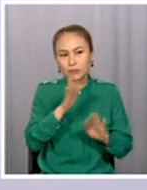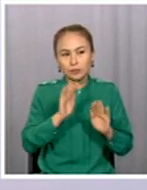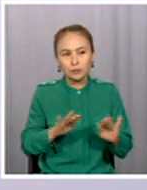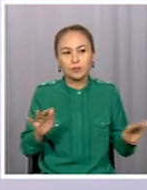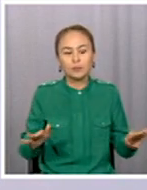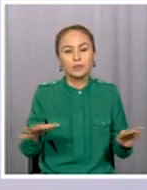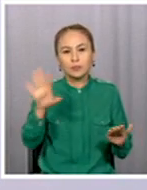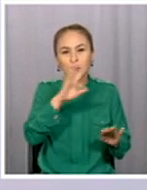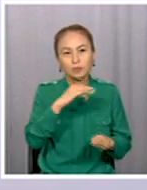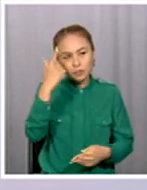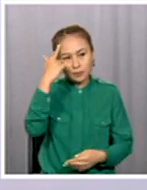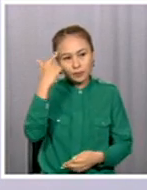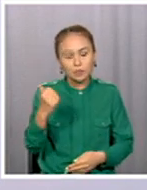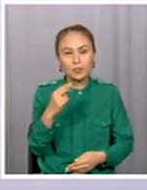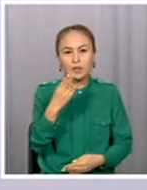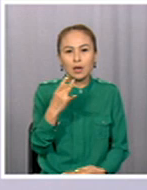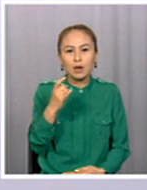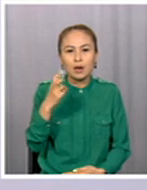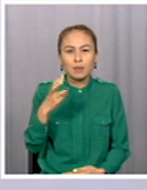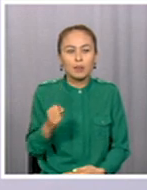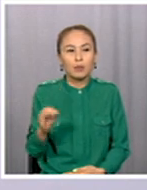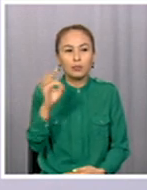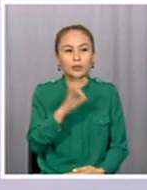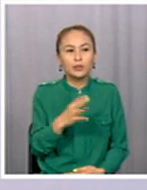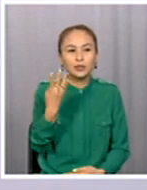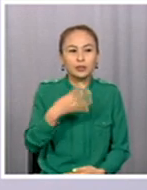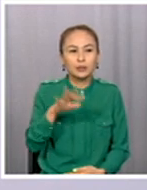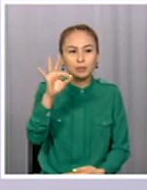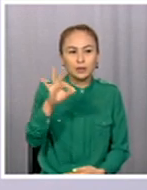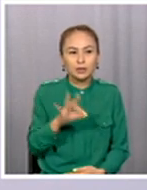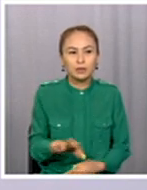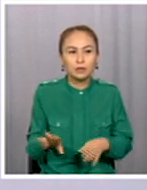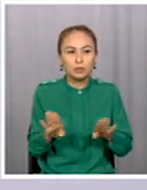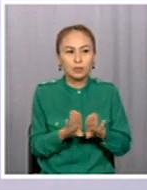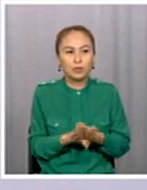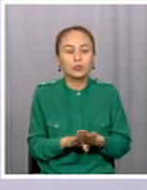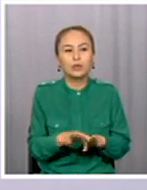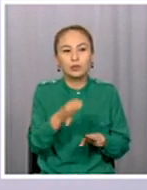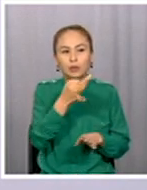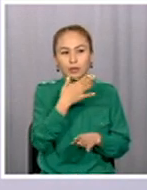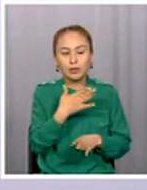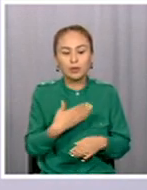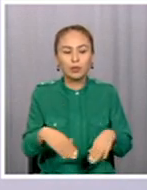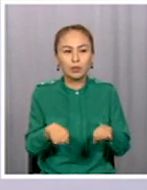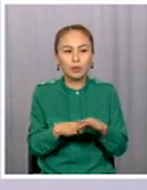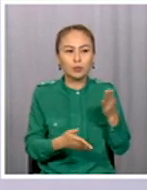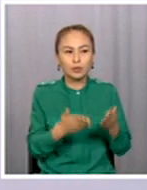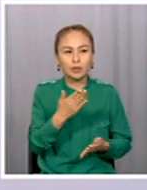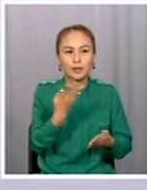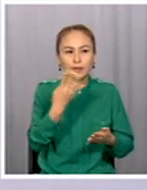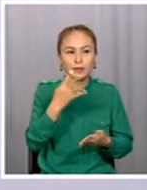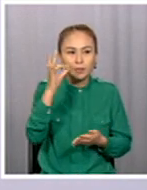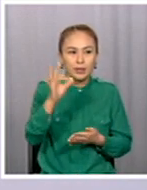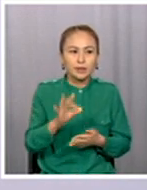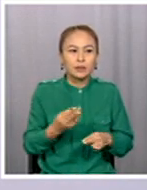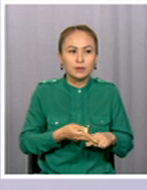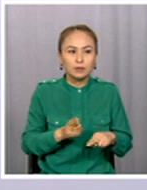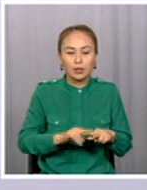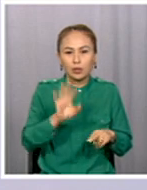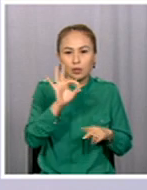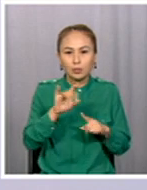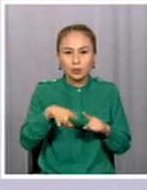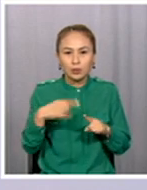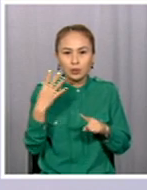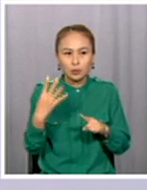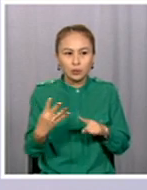Біз білеміз, диаграмма бойынша 40% бала серуендеуді ұнатады. Олай болса, 40% дегеніміз